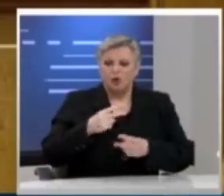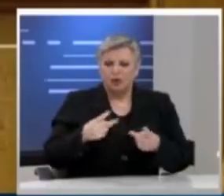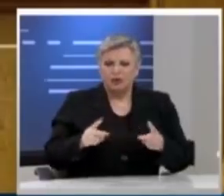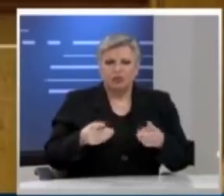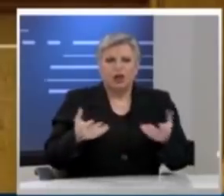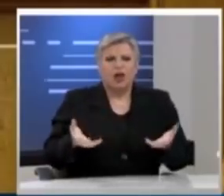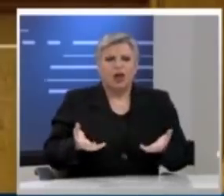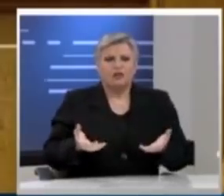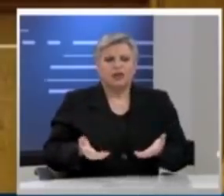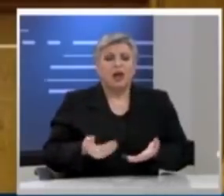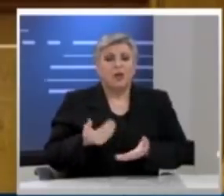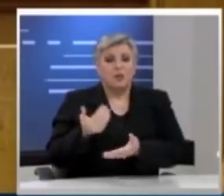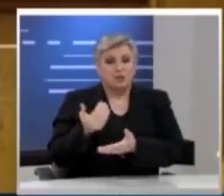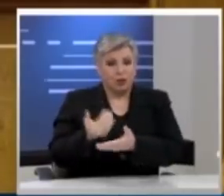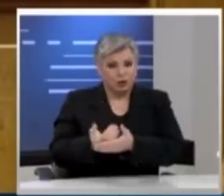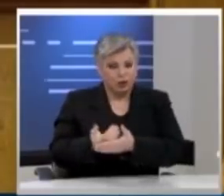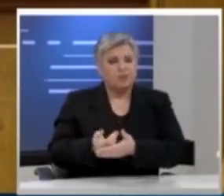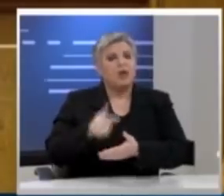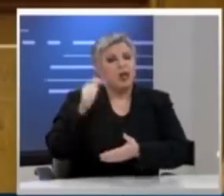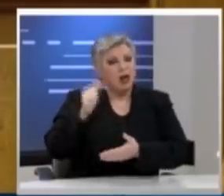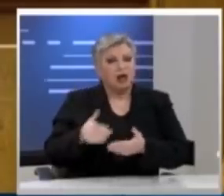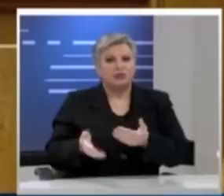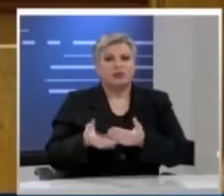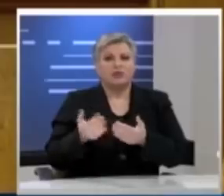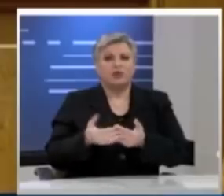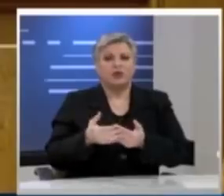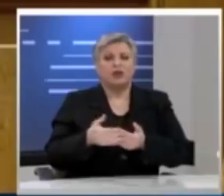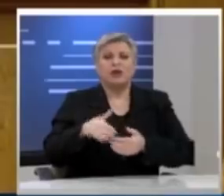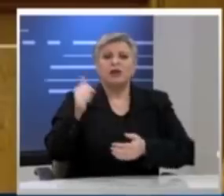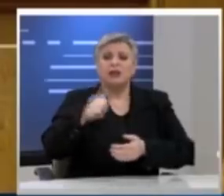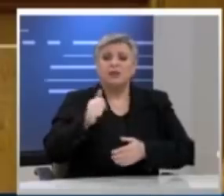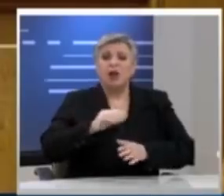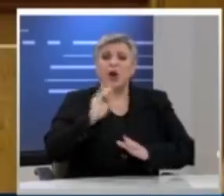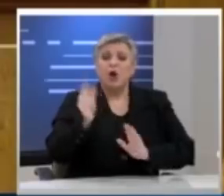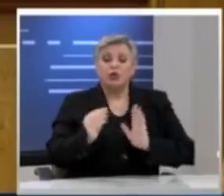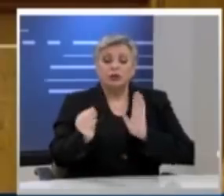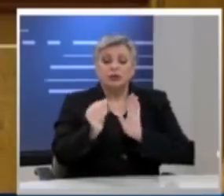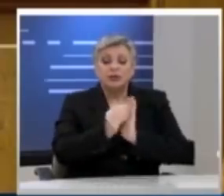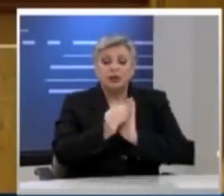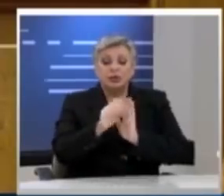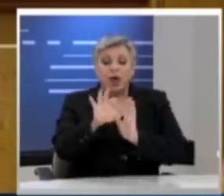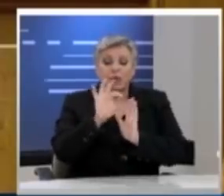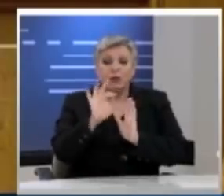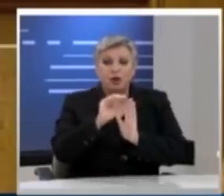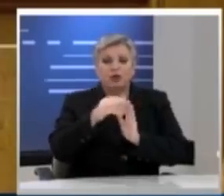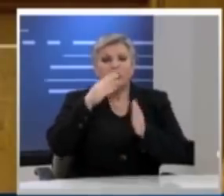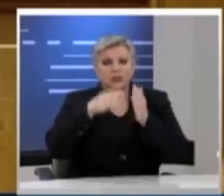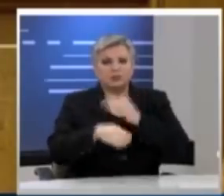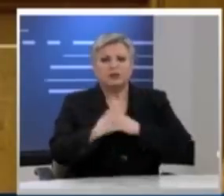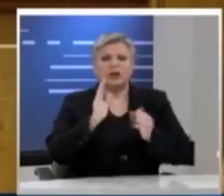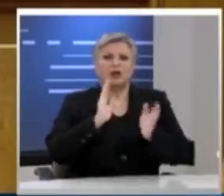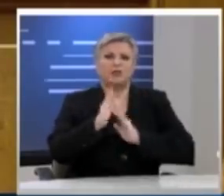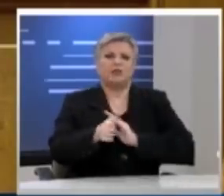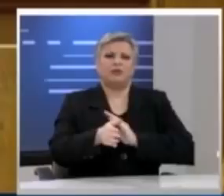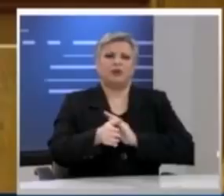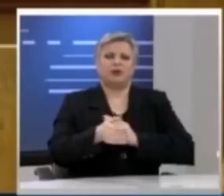που προτείνουμε για να περάσουν σε τμήματα των πρώτων τους επιλογών αυτό έχει δείξει άλλωστε και η